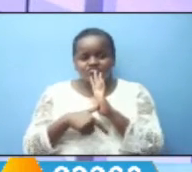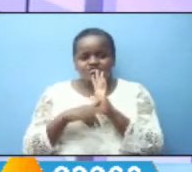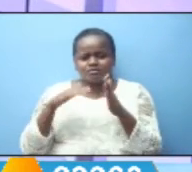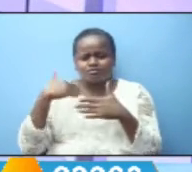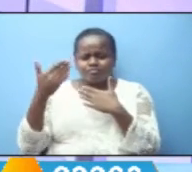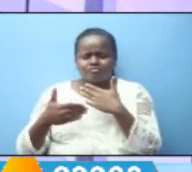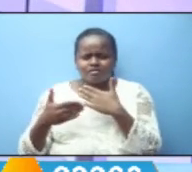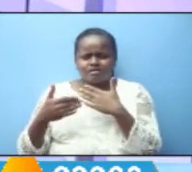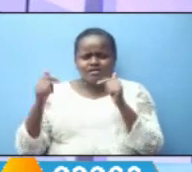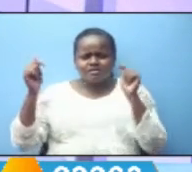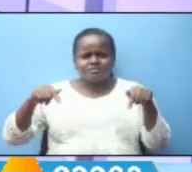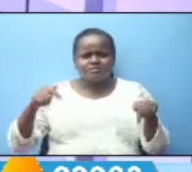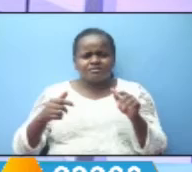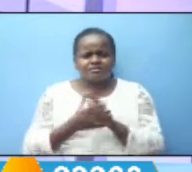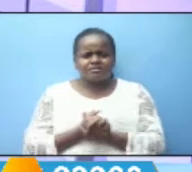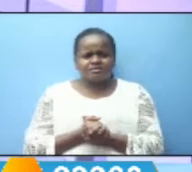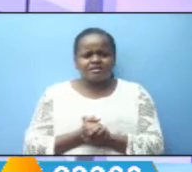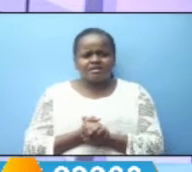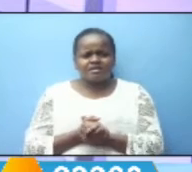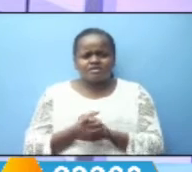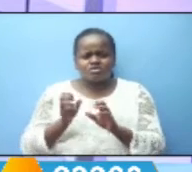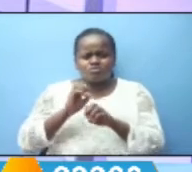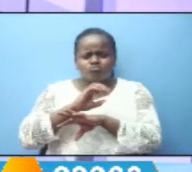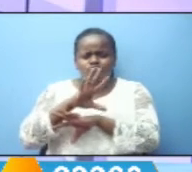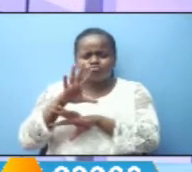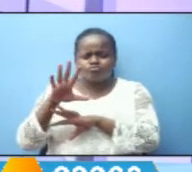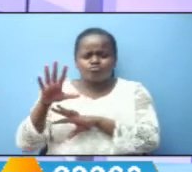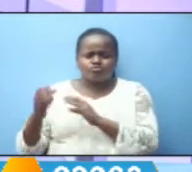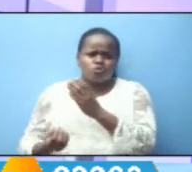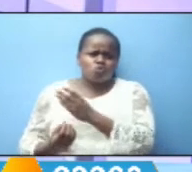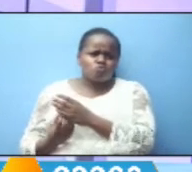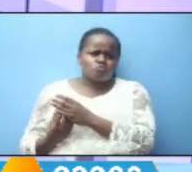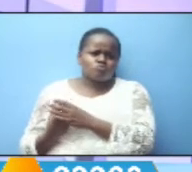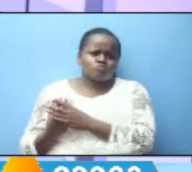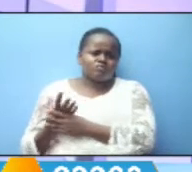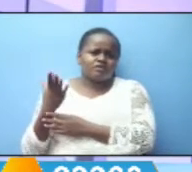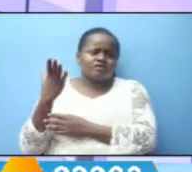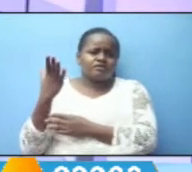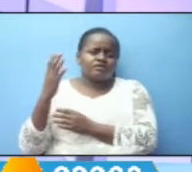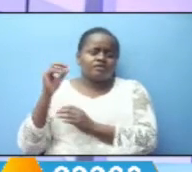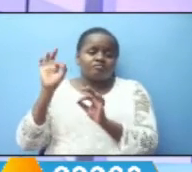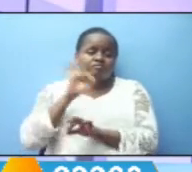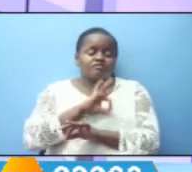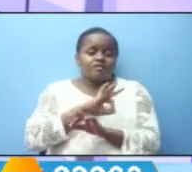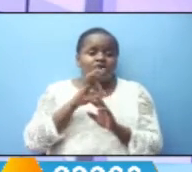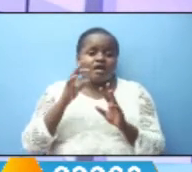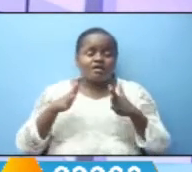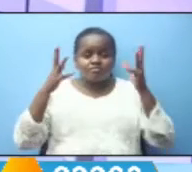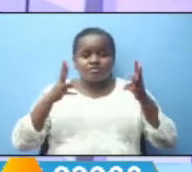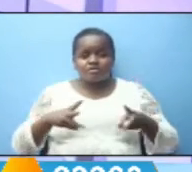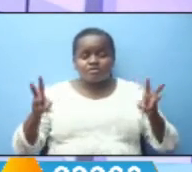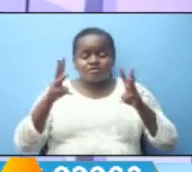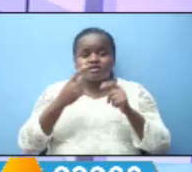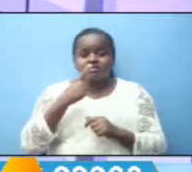kagondu nginya umuthi ni ciagicokire igiciarana na njira nene muno makiria na magikorwo magiteithika na njira nene ngienda ukiuga